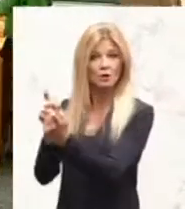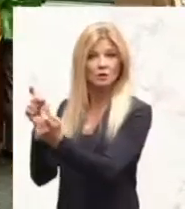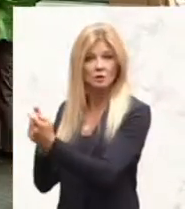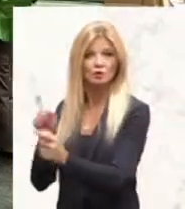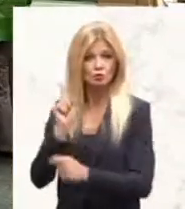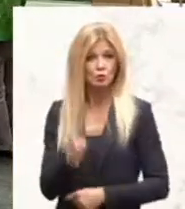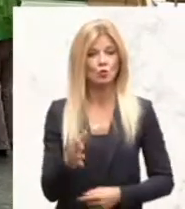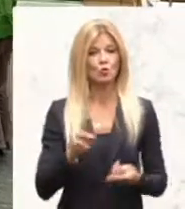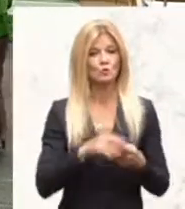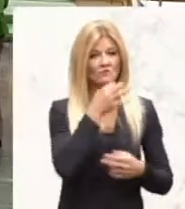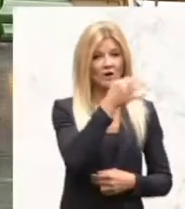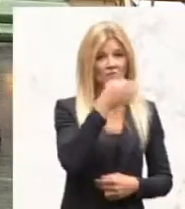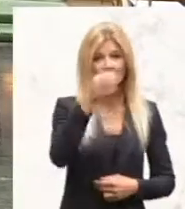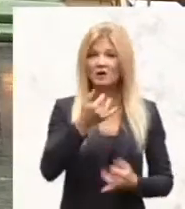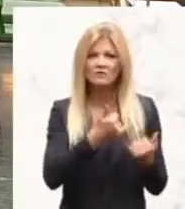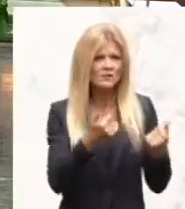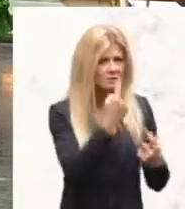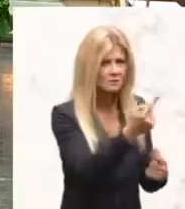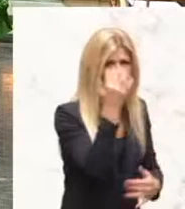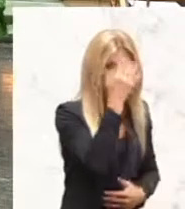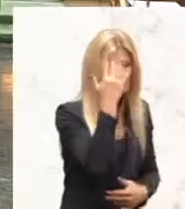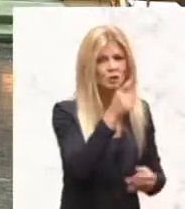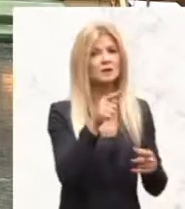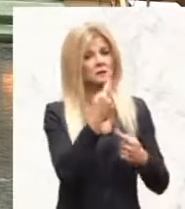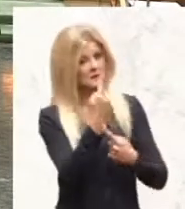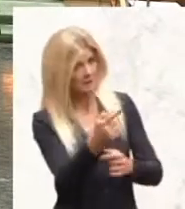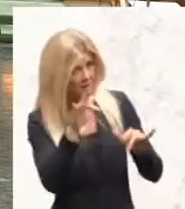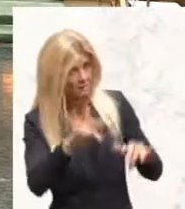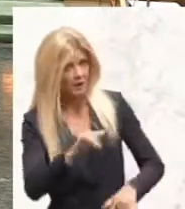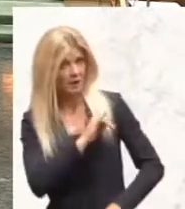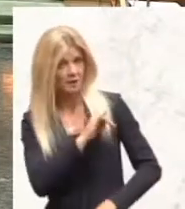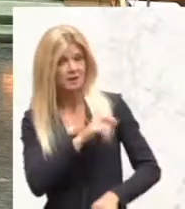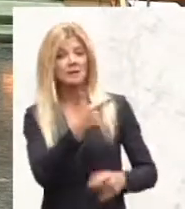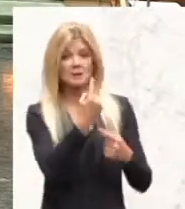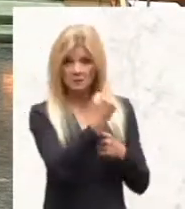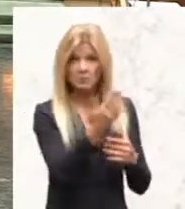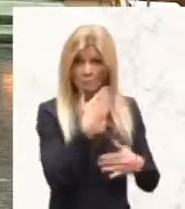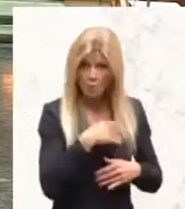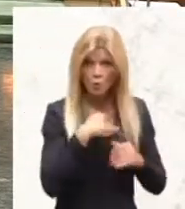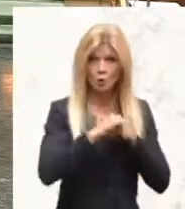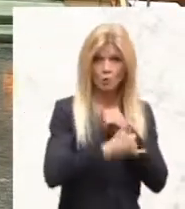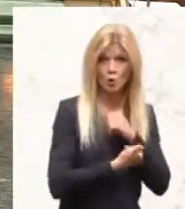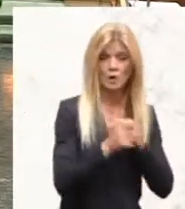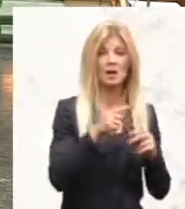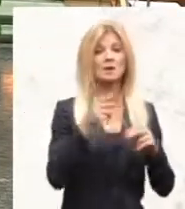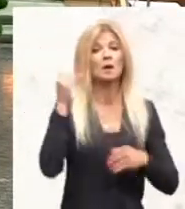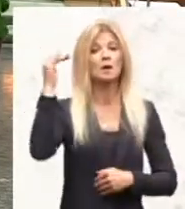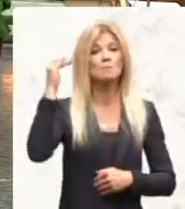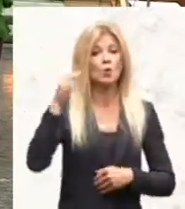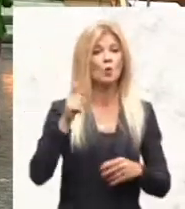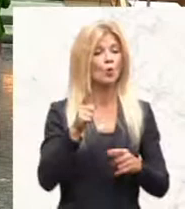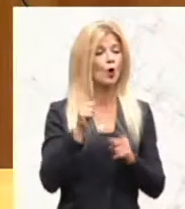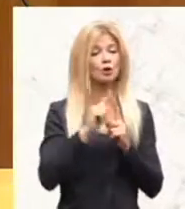vor? Seid ihr interessiert daran? Nehmt ihr teil an diesem Projekt Behördenfunk? Wie schaut es aus mit den Kosten? Weil ja